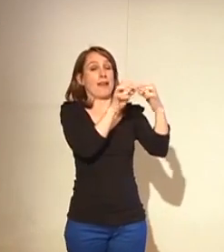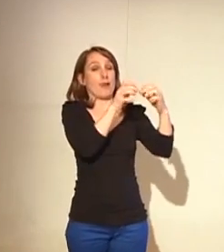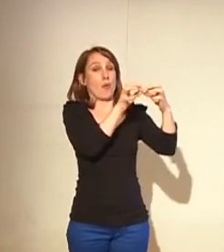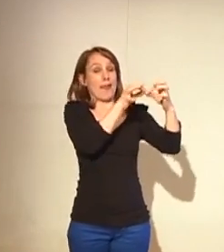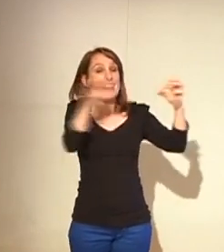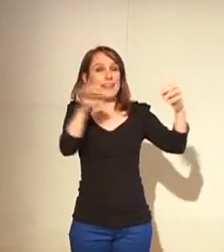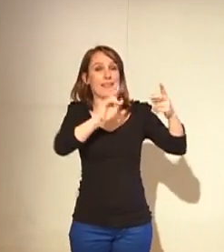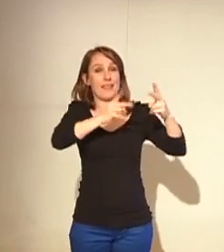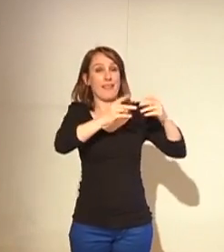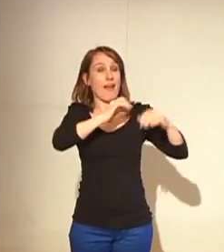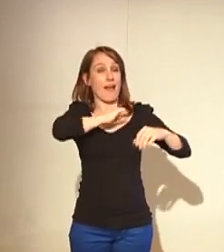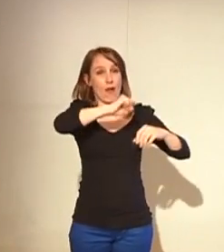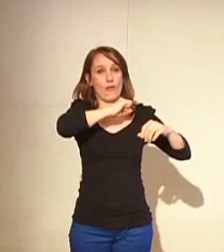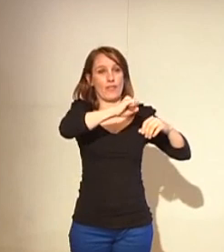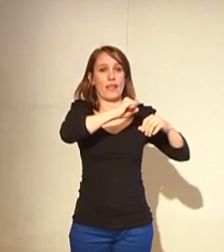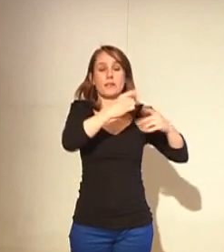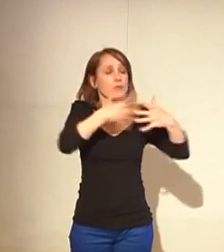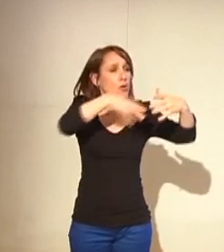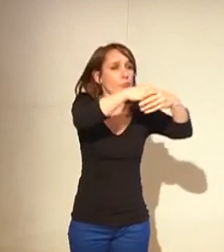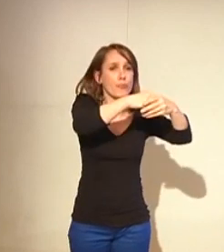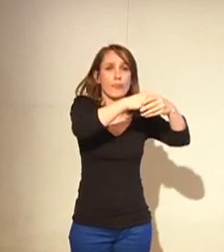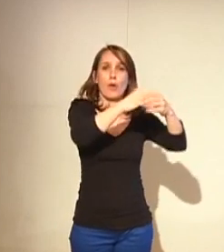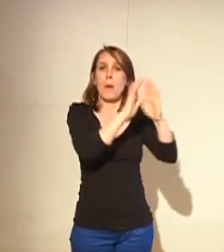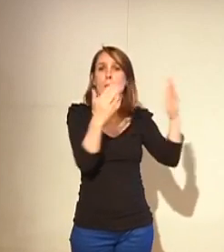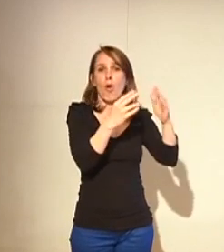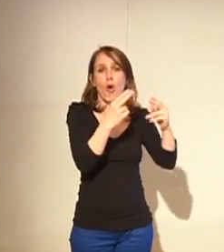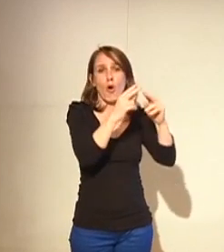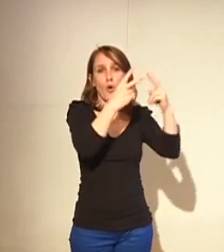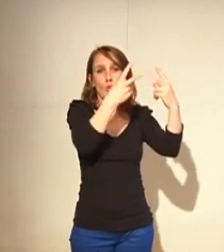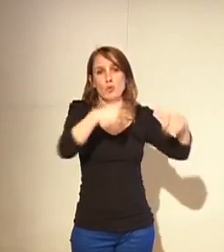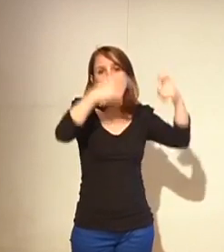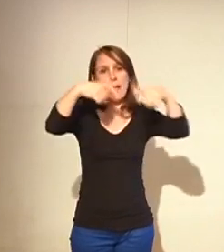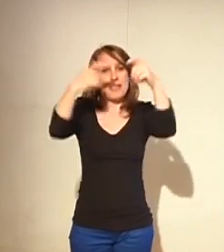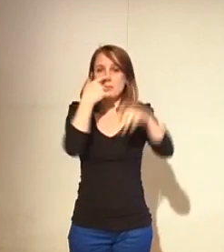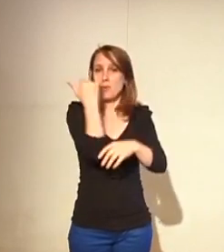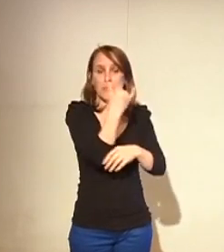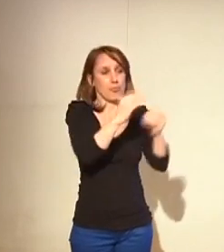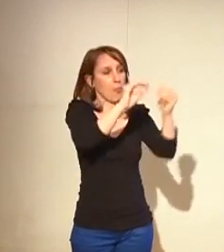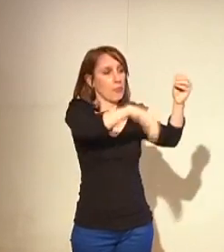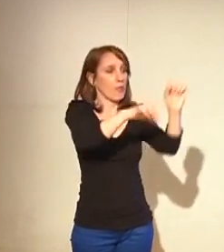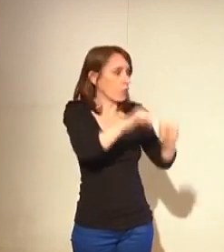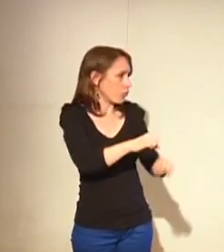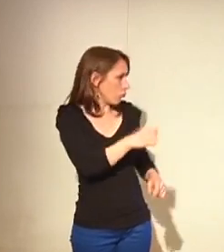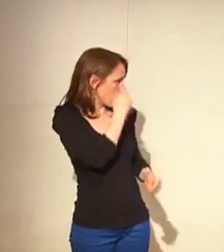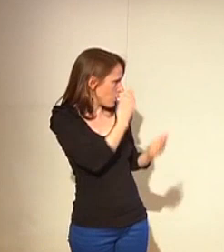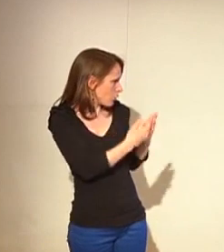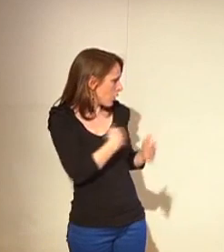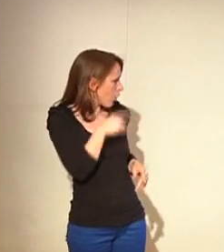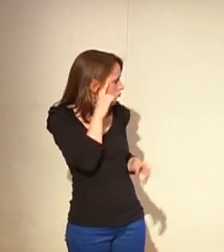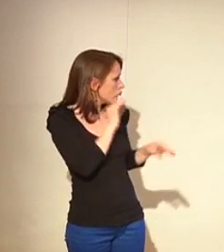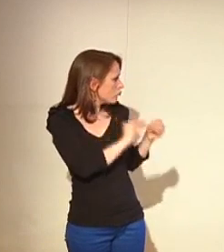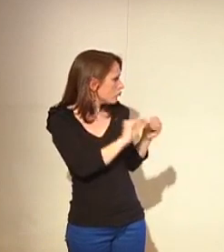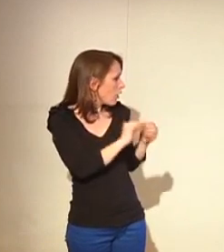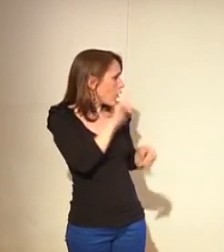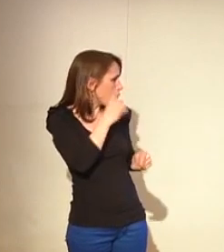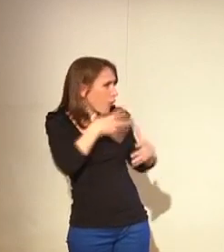documents d'urbanisme alors je vous dis mes chers collègues Monsieur le Maire mes chers collègues pourquoi aujourd'hui siéger dans un tel comité